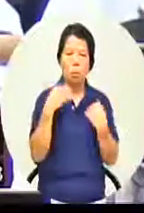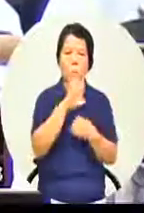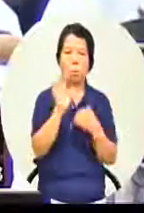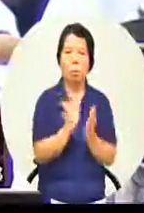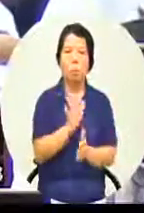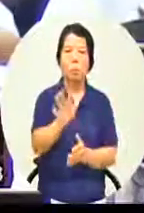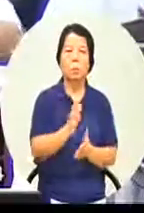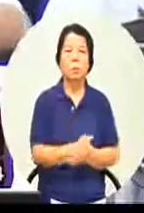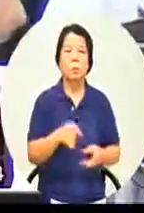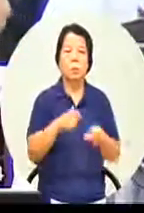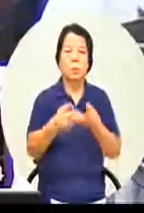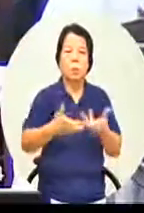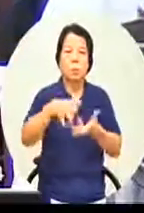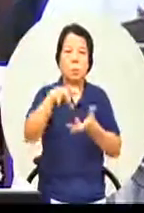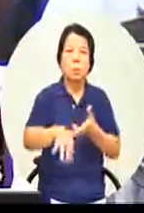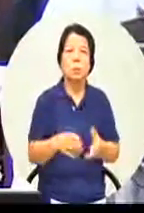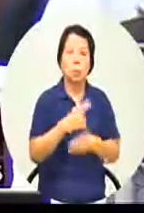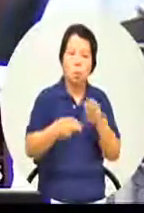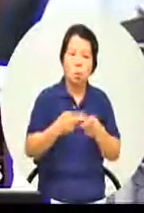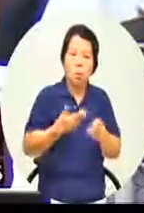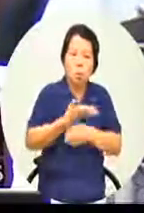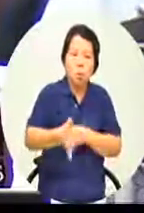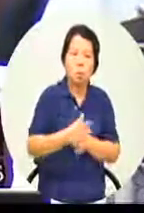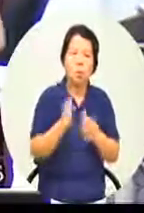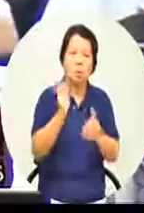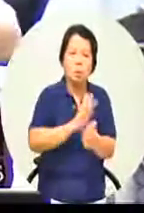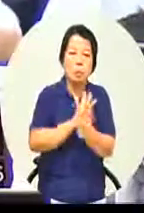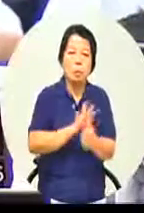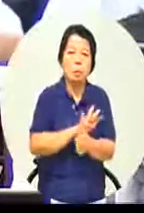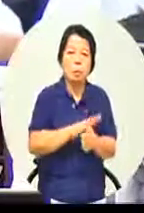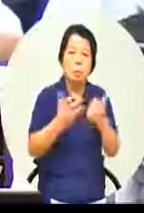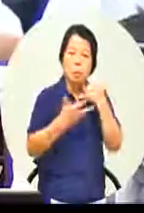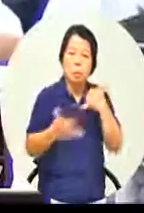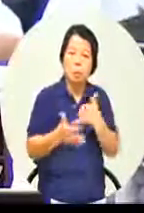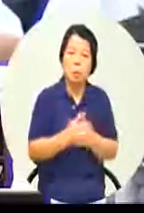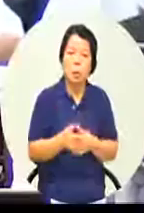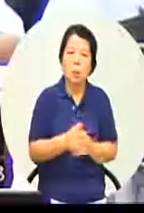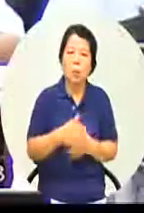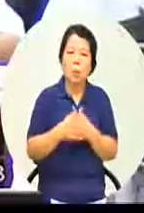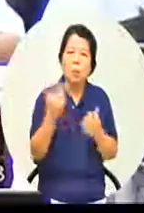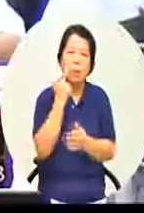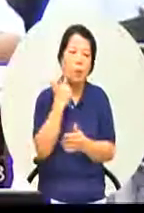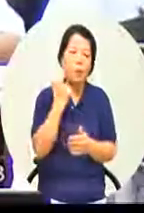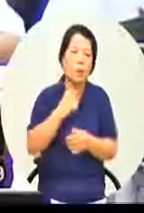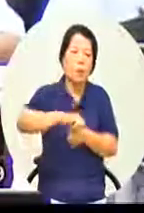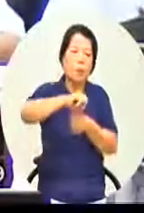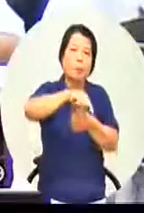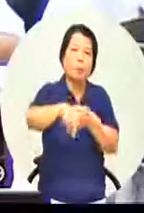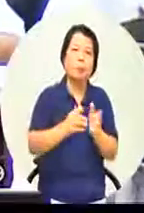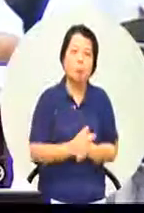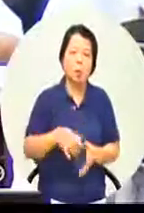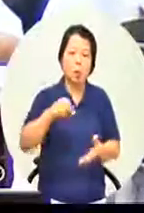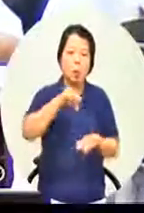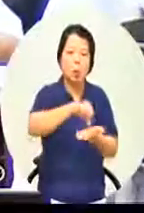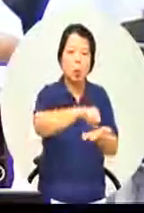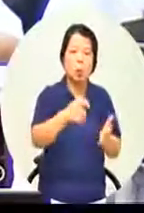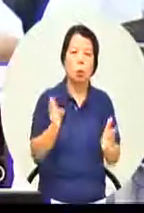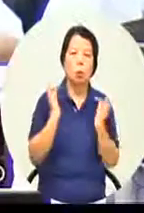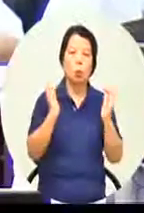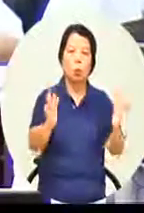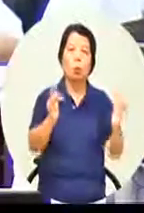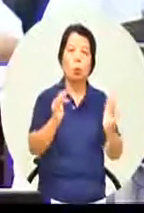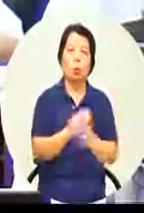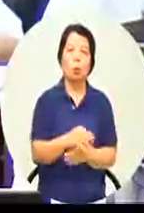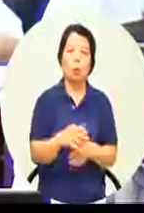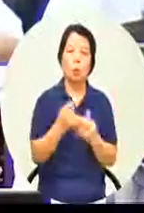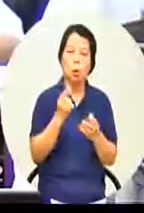的部分，当然最重要就是在怎么样让爱河更漂亮，所以在旁边周遭的这个绿植栽以及它的亮点的这个部分，